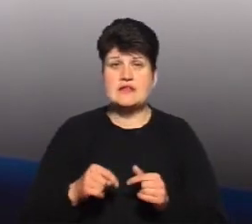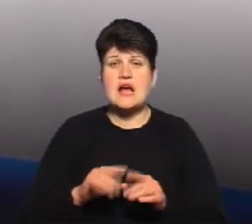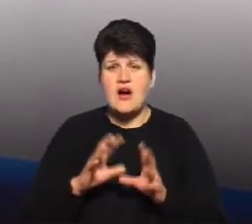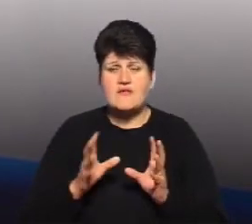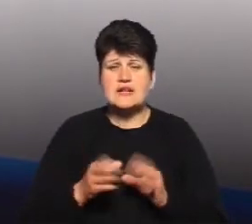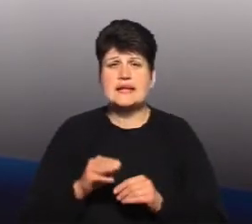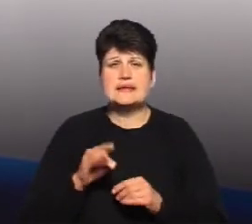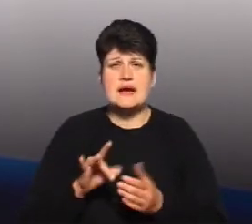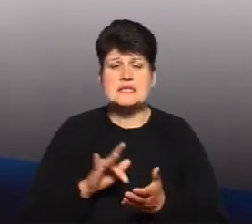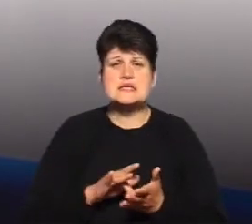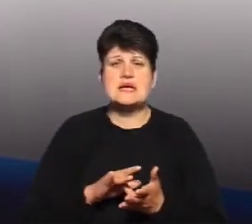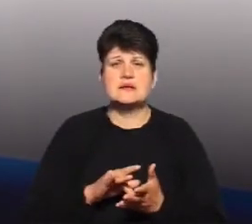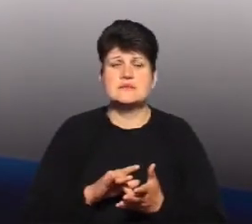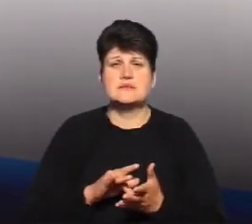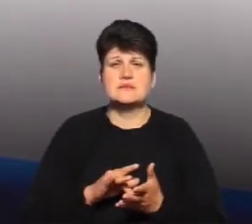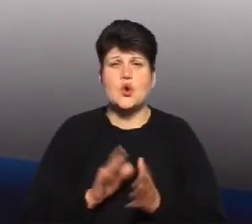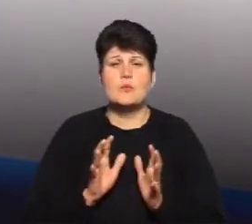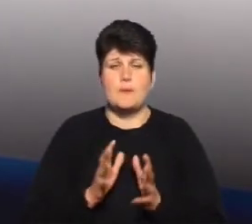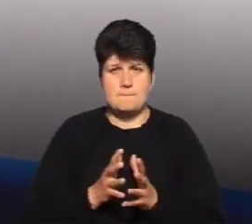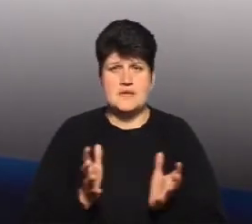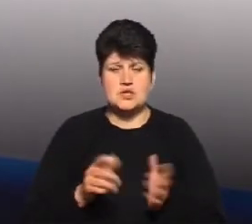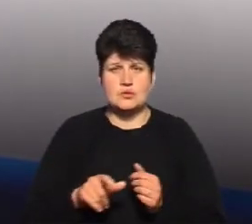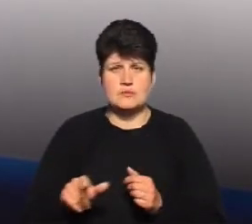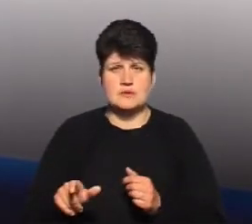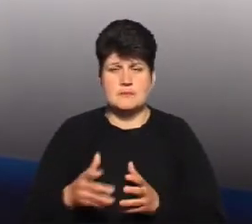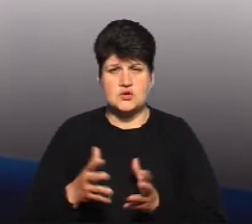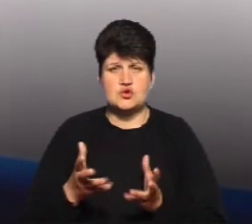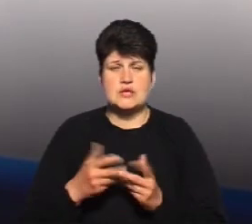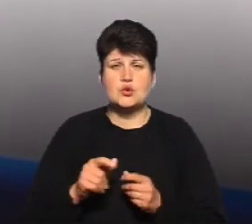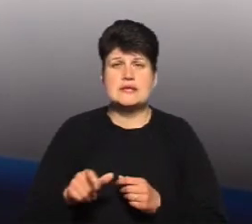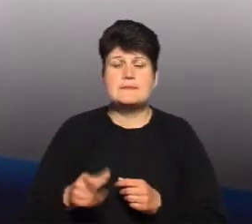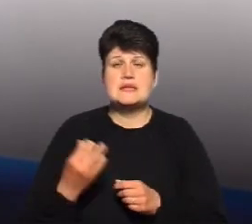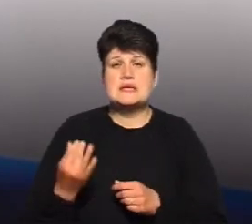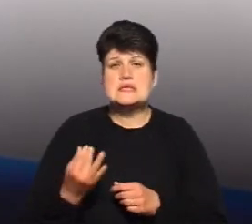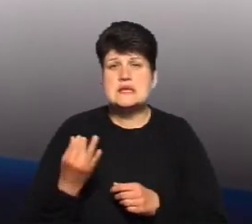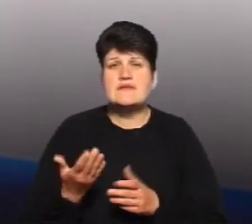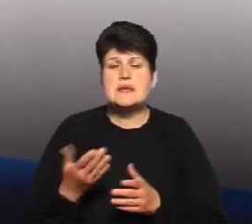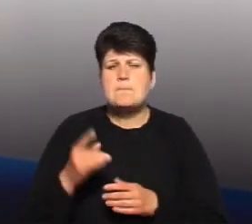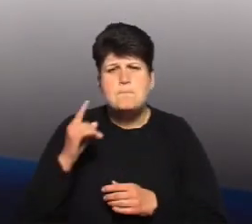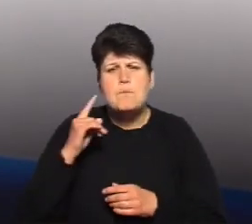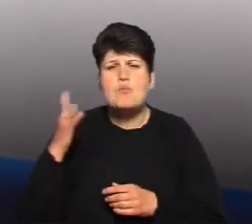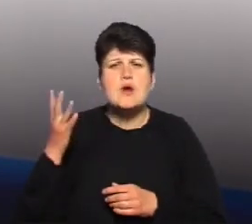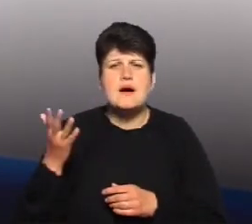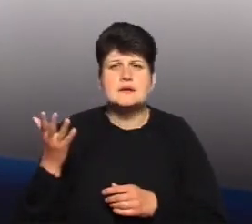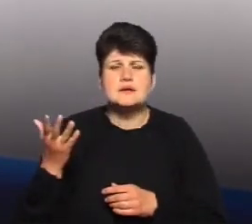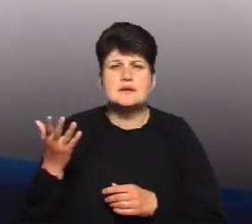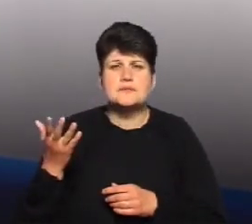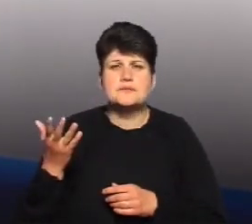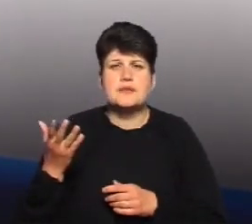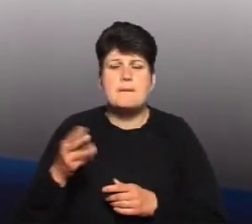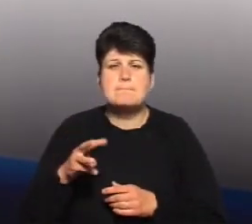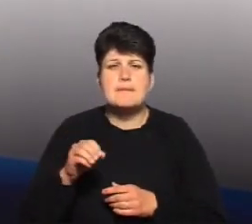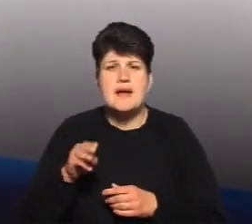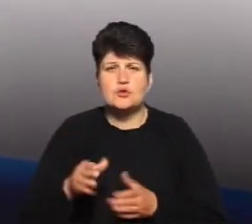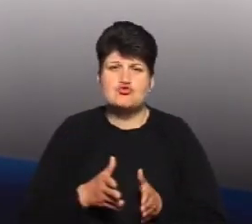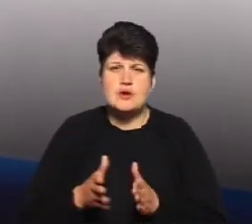більше опіковується більшою кількістю людей. Мені цікаво, який найпопулярніший взагалі метод чи шлях